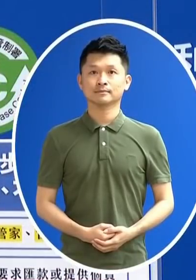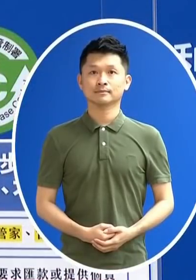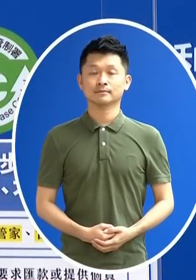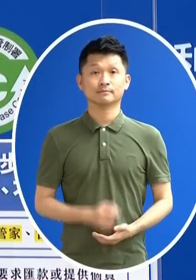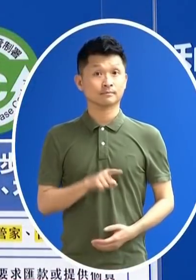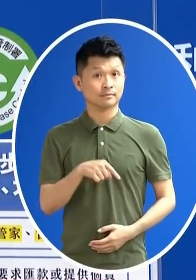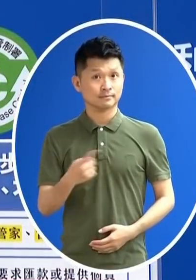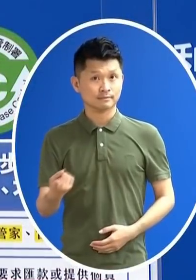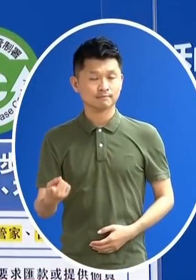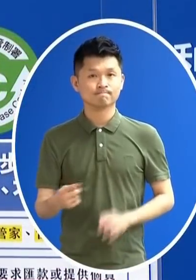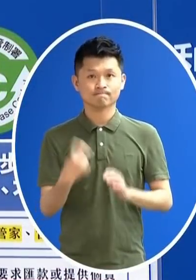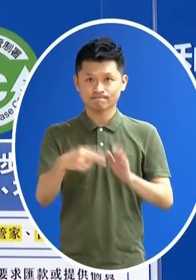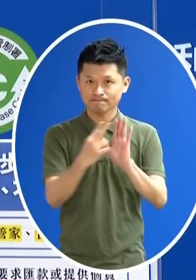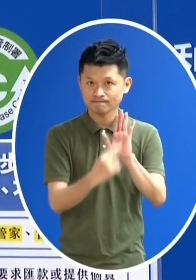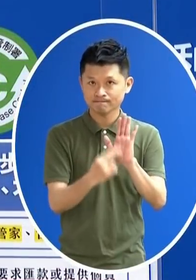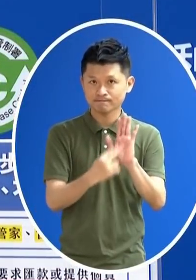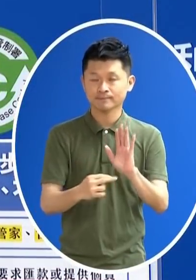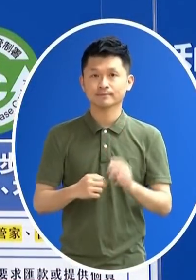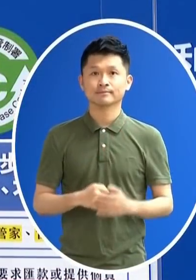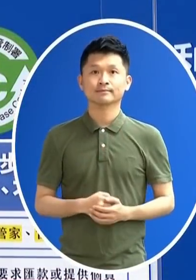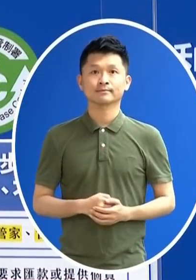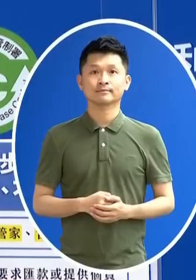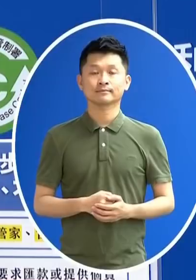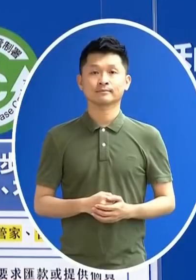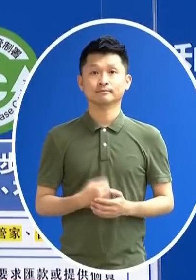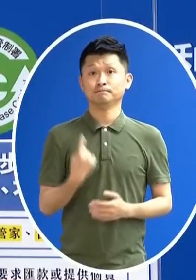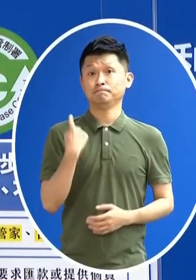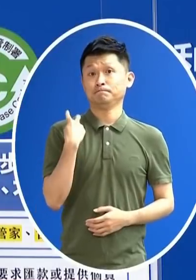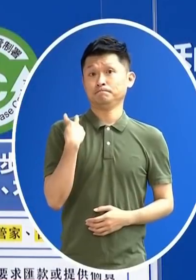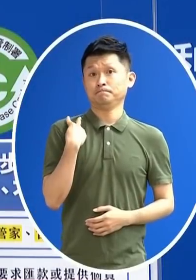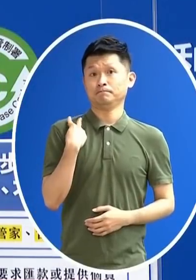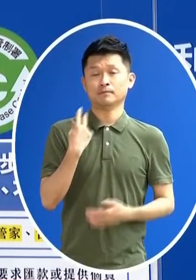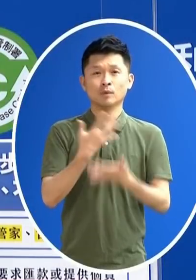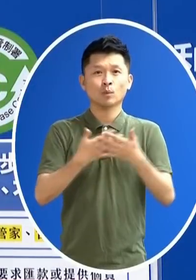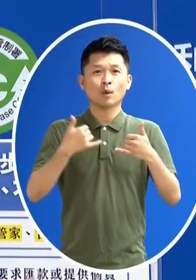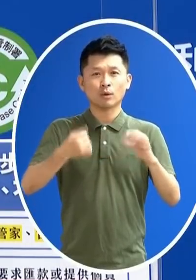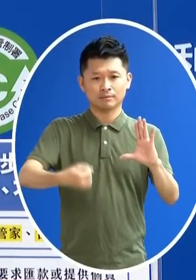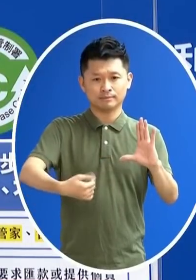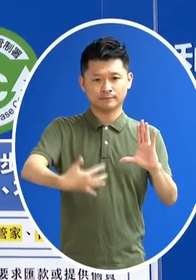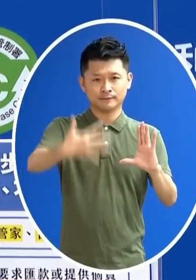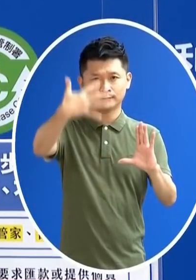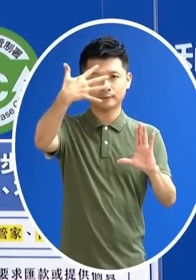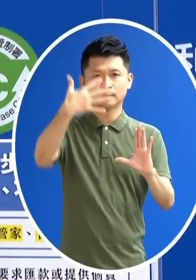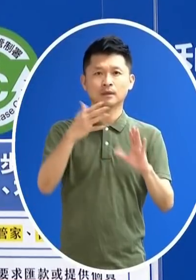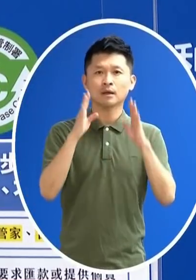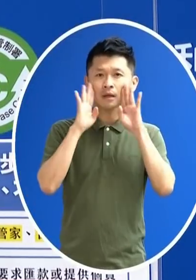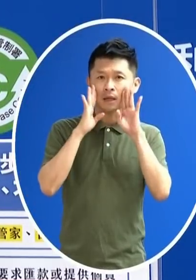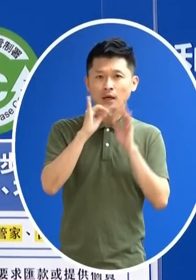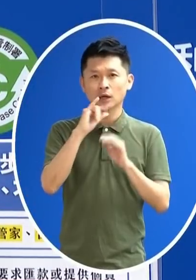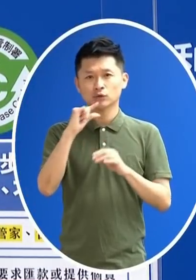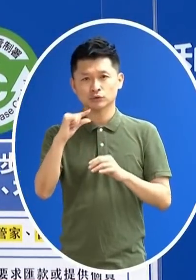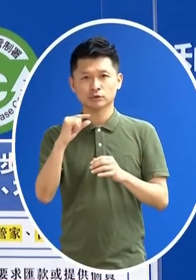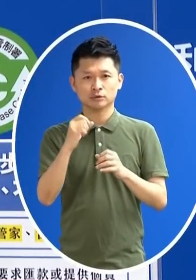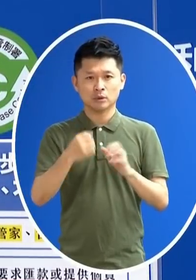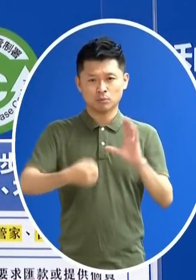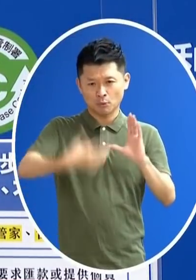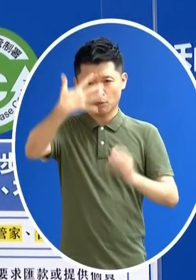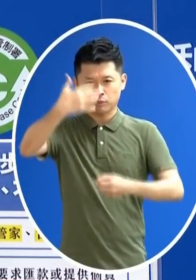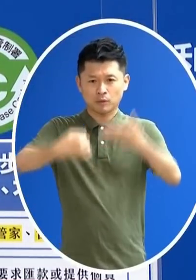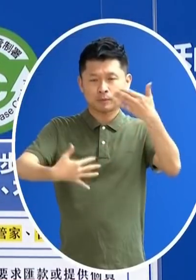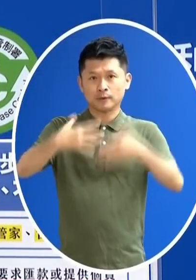那接下来跟大家说明今天这两天出现在网络上跟社群媒体上面不断出现